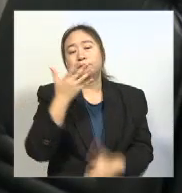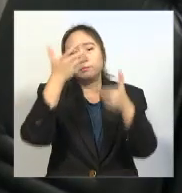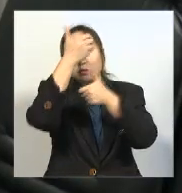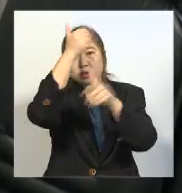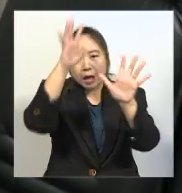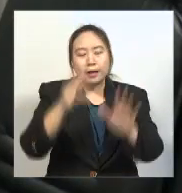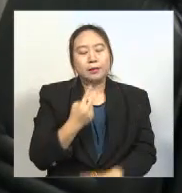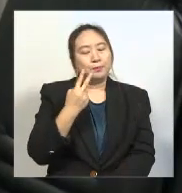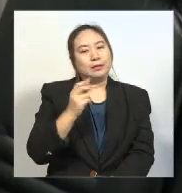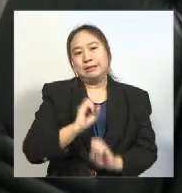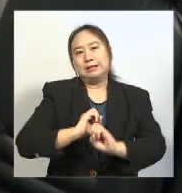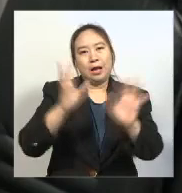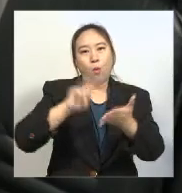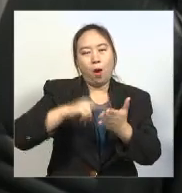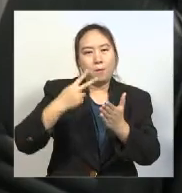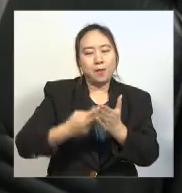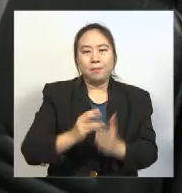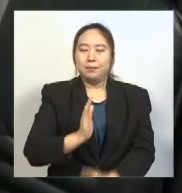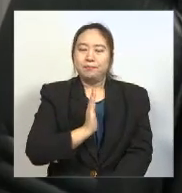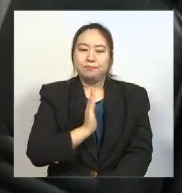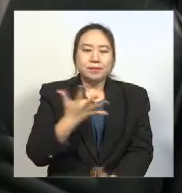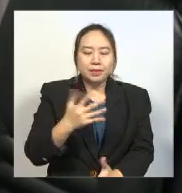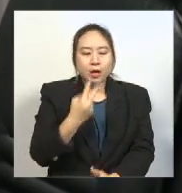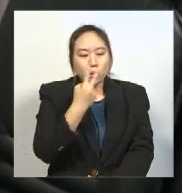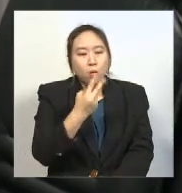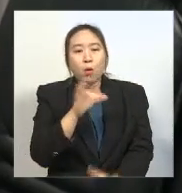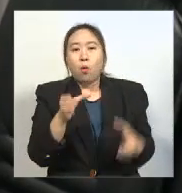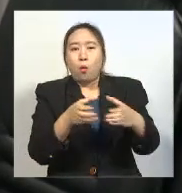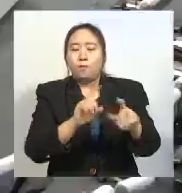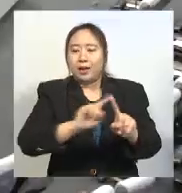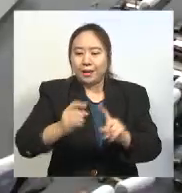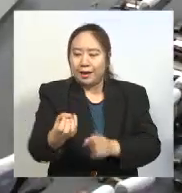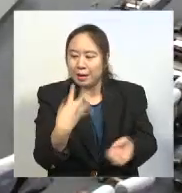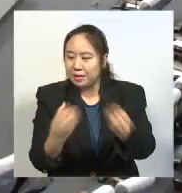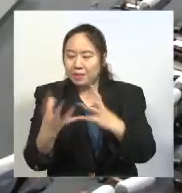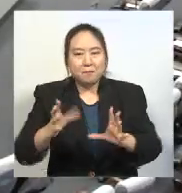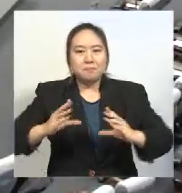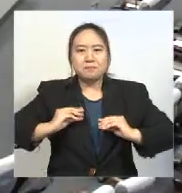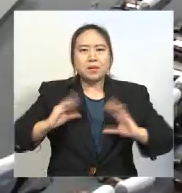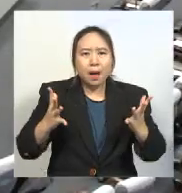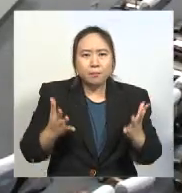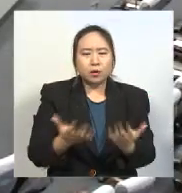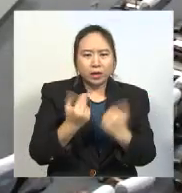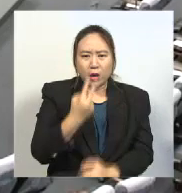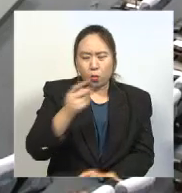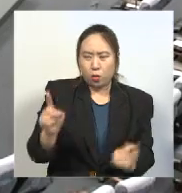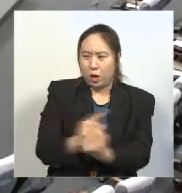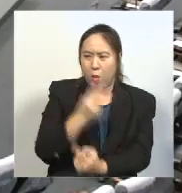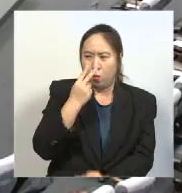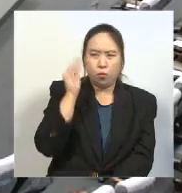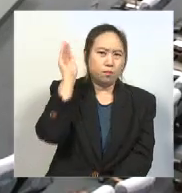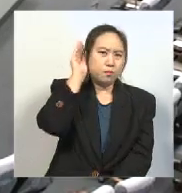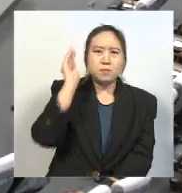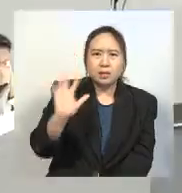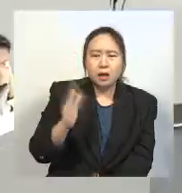ออกอย่างชัดเจนว่าขาดวุฒิภาวะและไม่รับฟังความเห็นจากฝ่ายต่างๆส่งผลกระทบต่อความเชื่อมั่นของสังคมฝ่ายค้าน